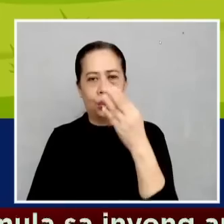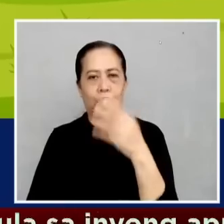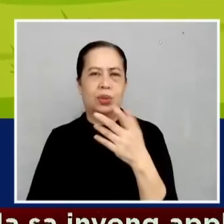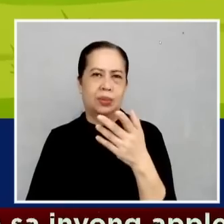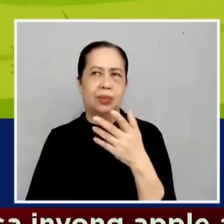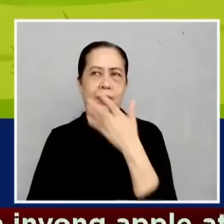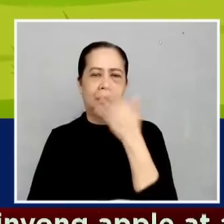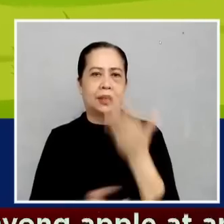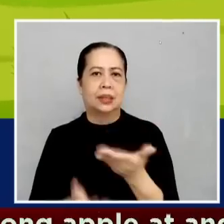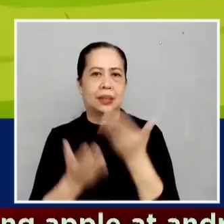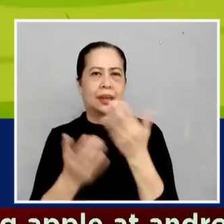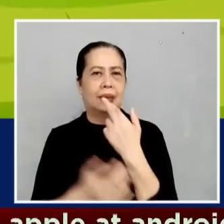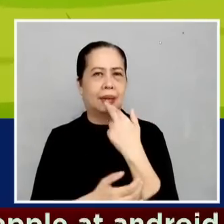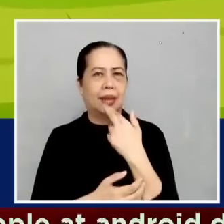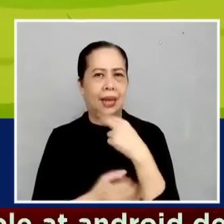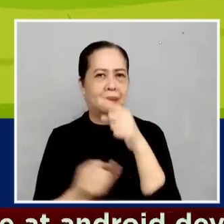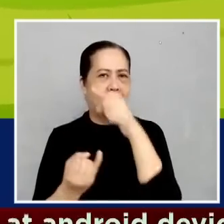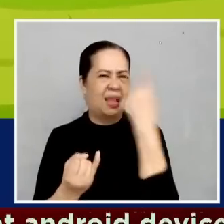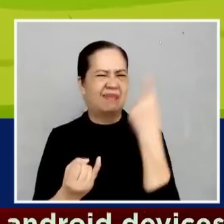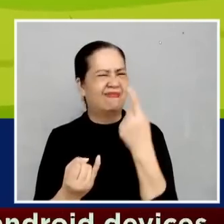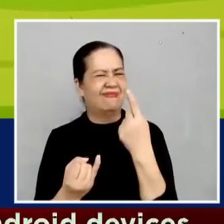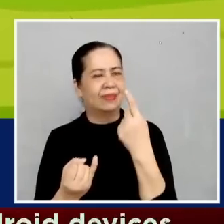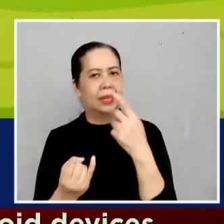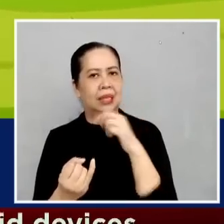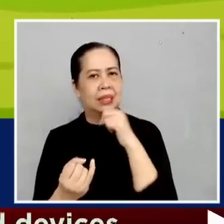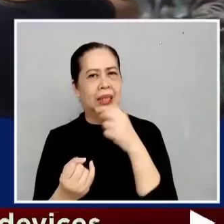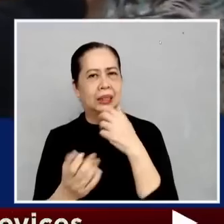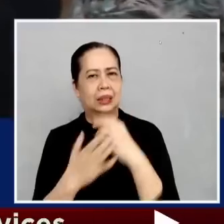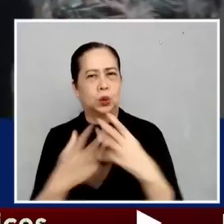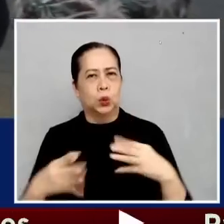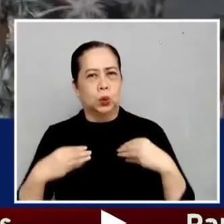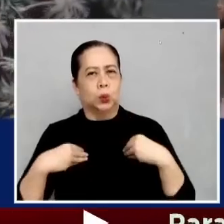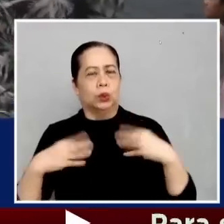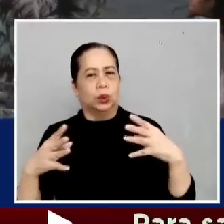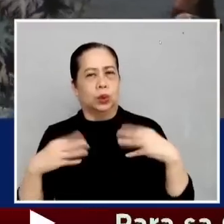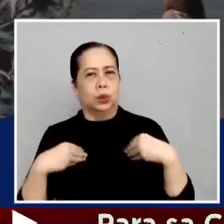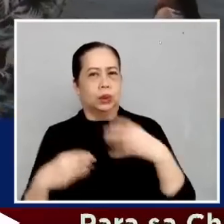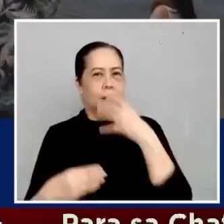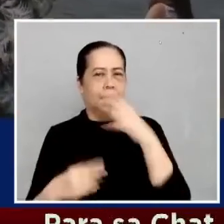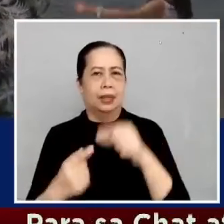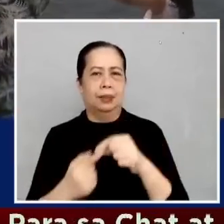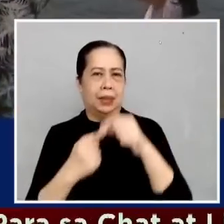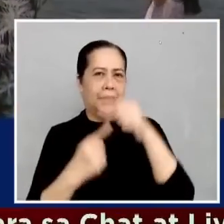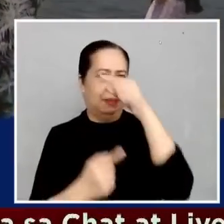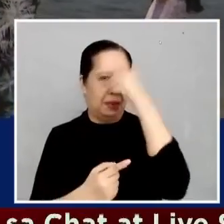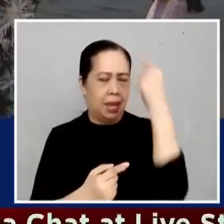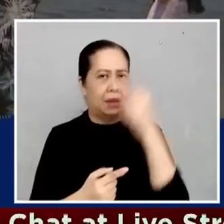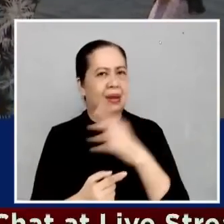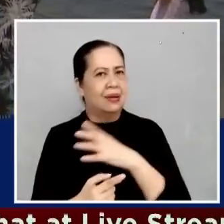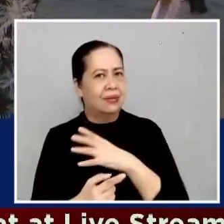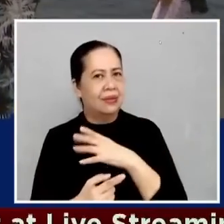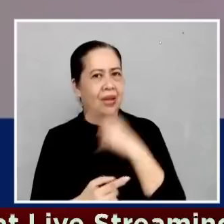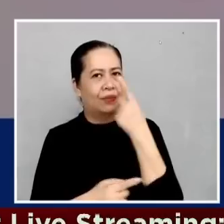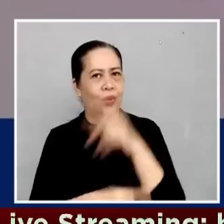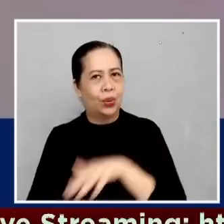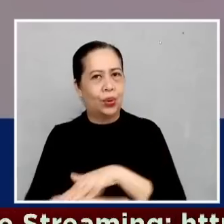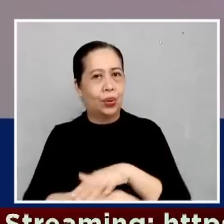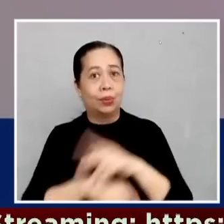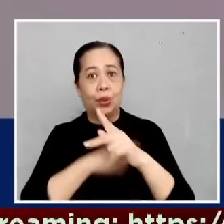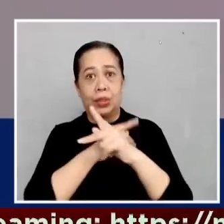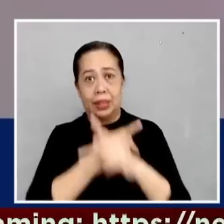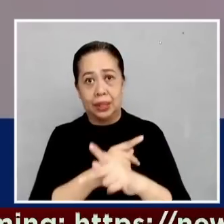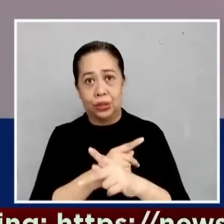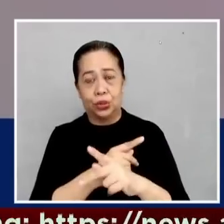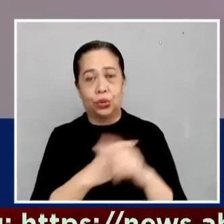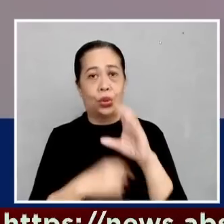po, ang red, pa-black po, medyo mas sila po yung nakaka-absorb, lalo na po yung black. Okay po yun para po dun sa skin protection, yung mga